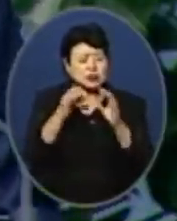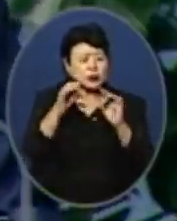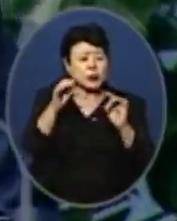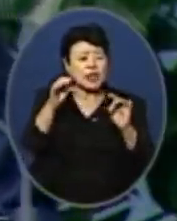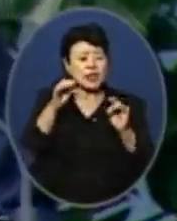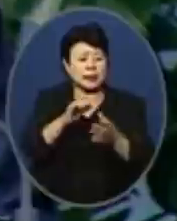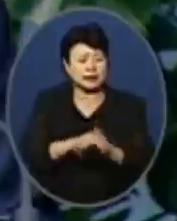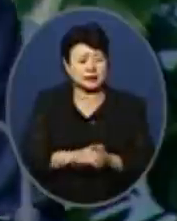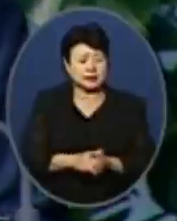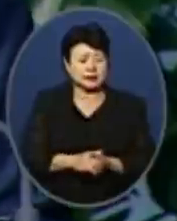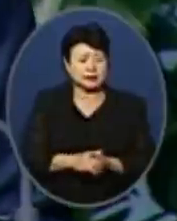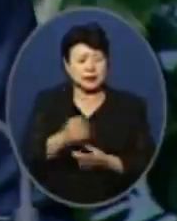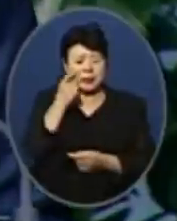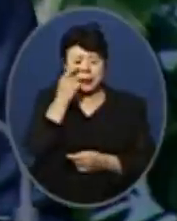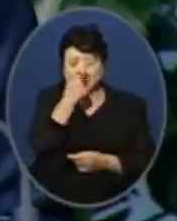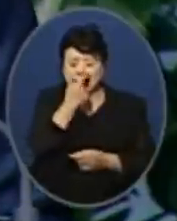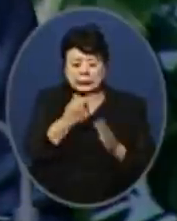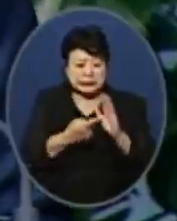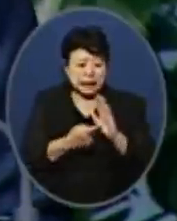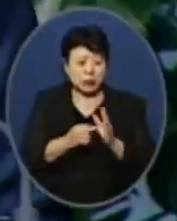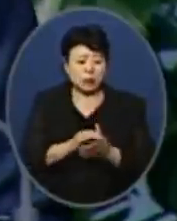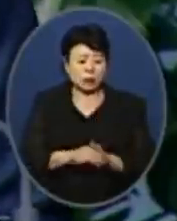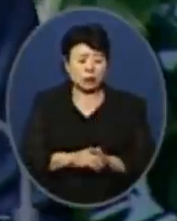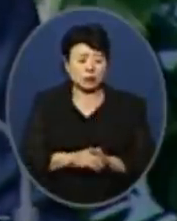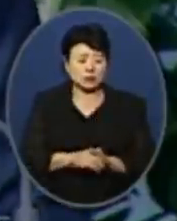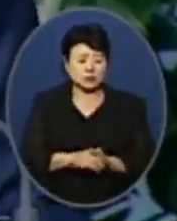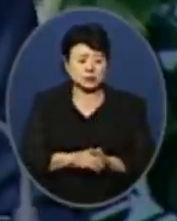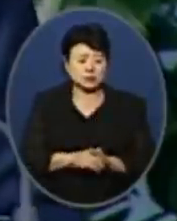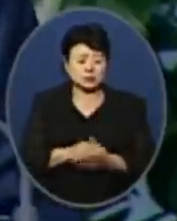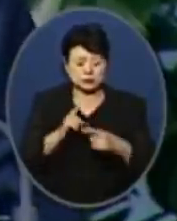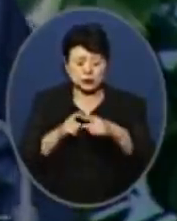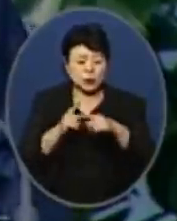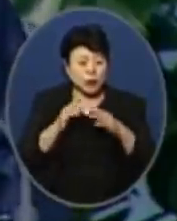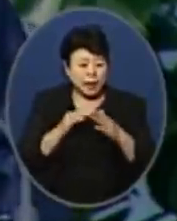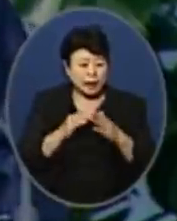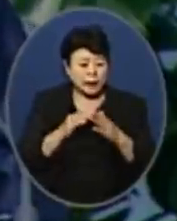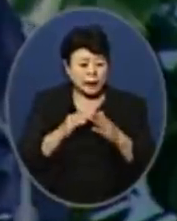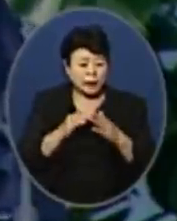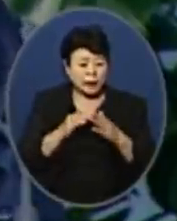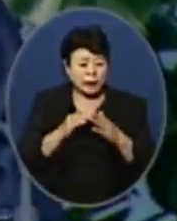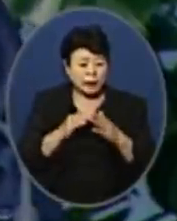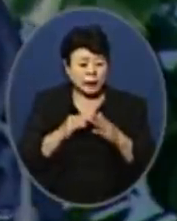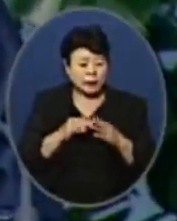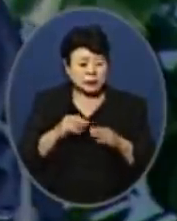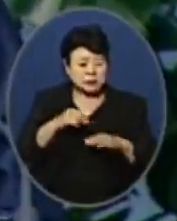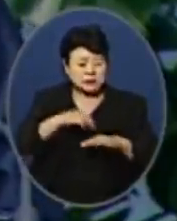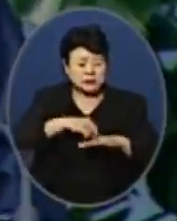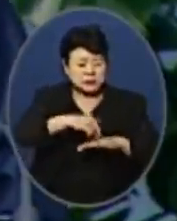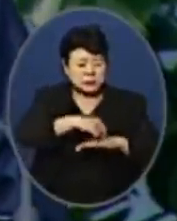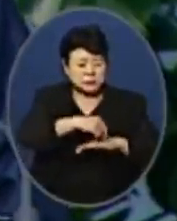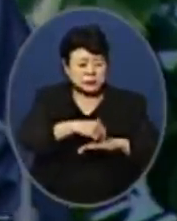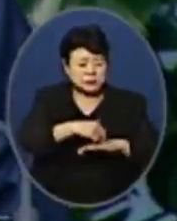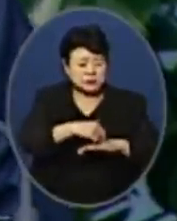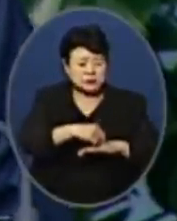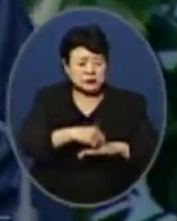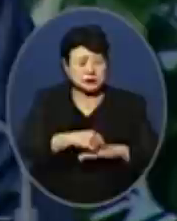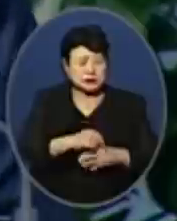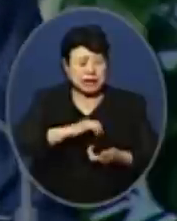여선교회에 간증을 하고 그 교회에 뜸뜨는 장로님이 계시더라고,